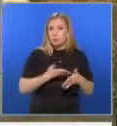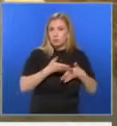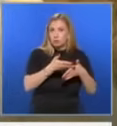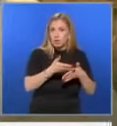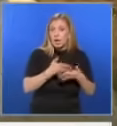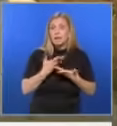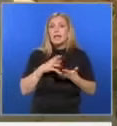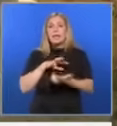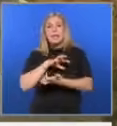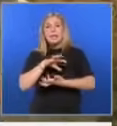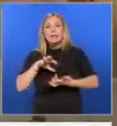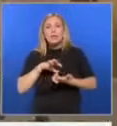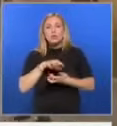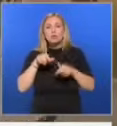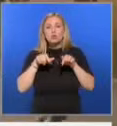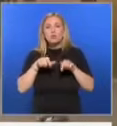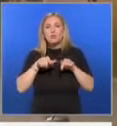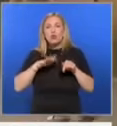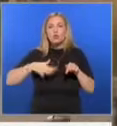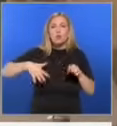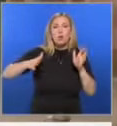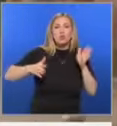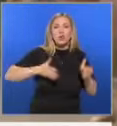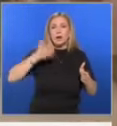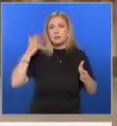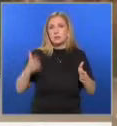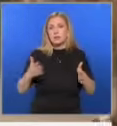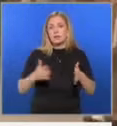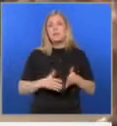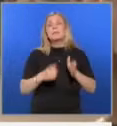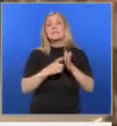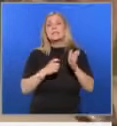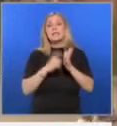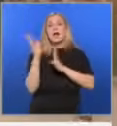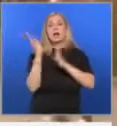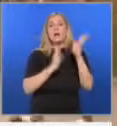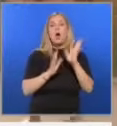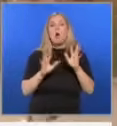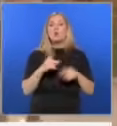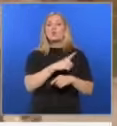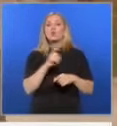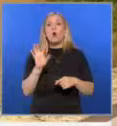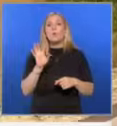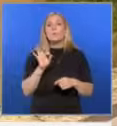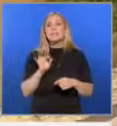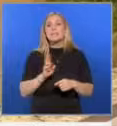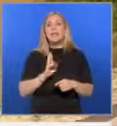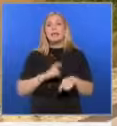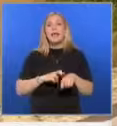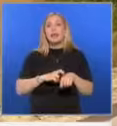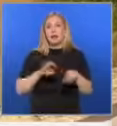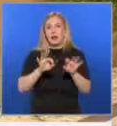Най-критично е състоянието в този участък. Има и засегнат горска територия, около 150 декара, Акациева гора, низов пожар